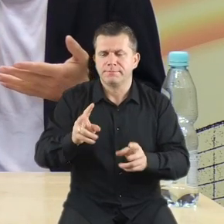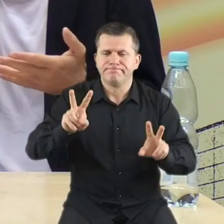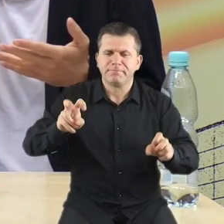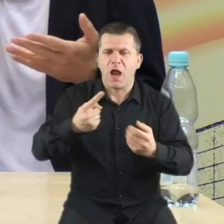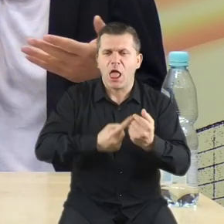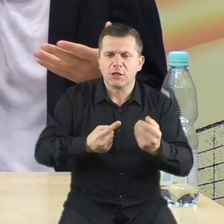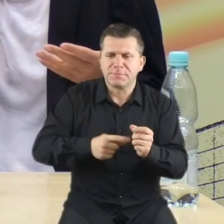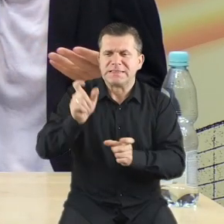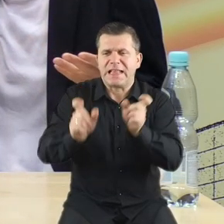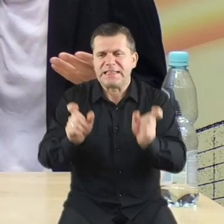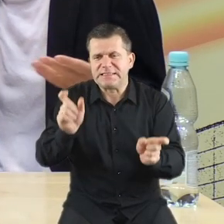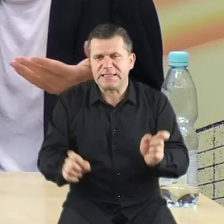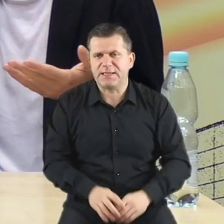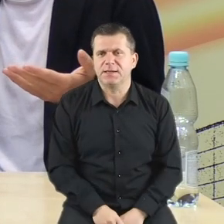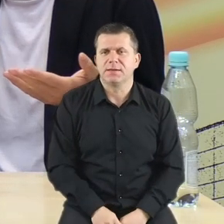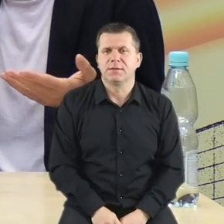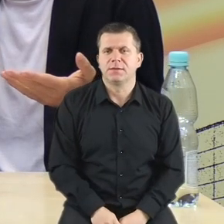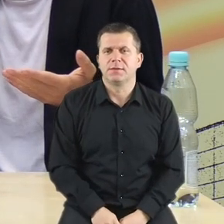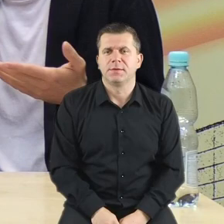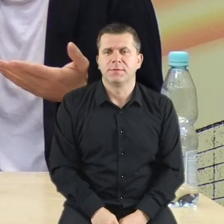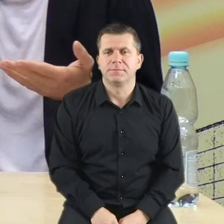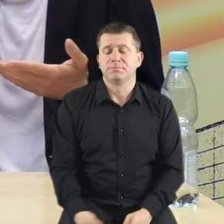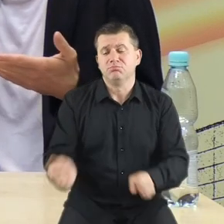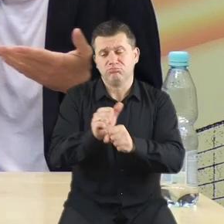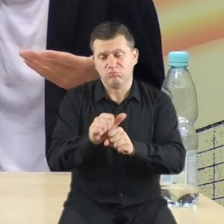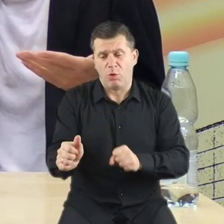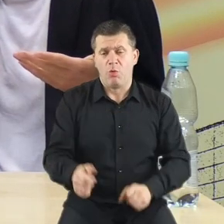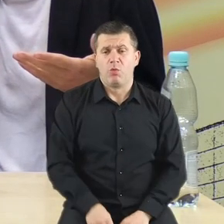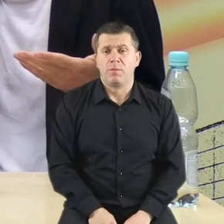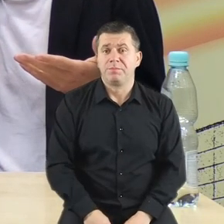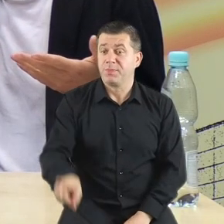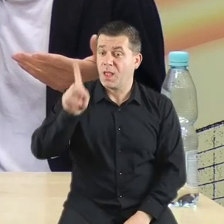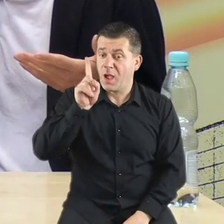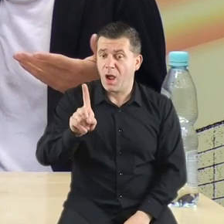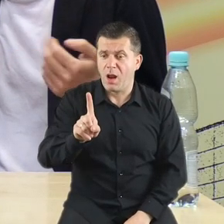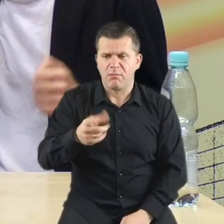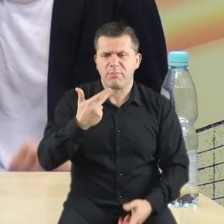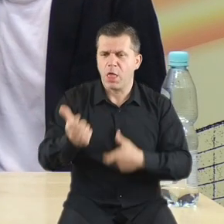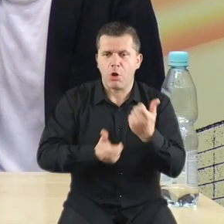statystyki, no są, no, to, ale gdzieś to nie robi wrażenia.